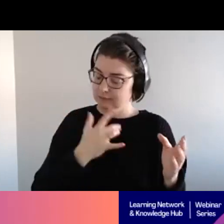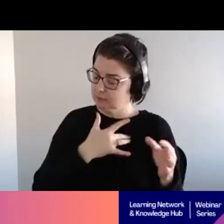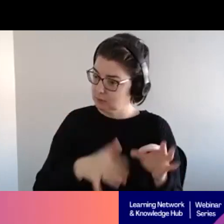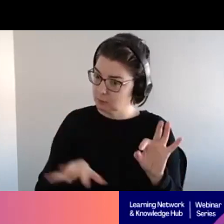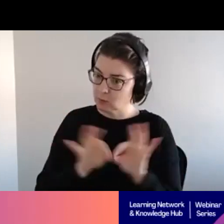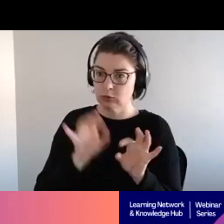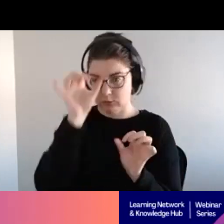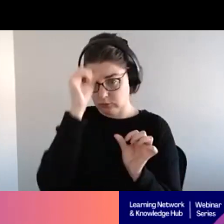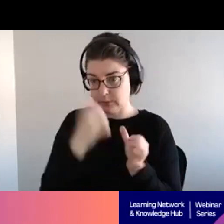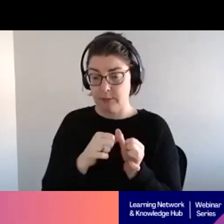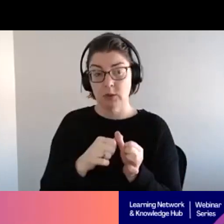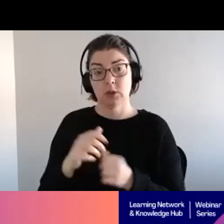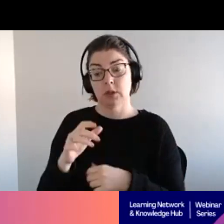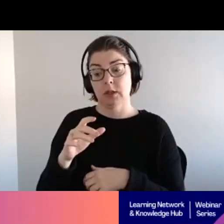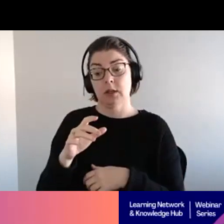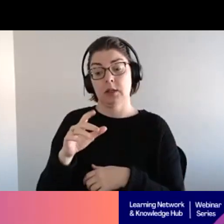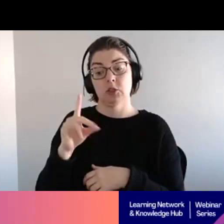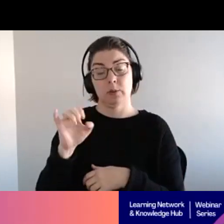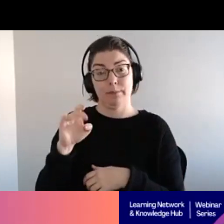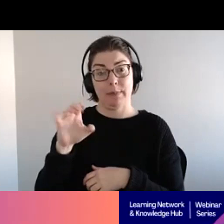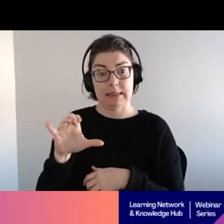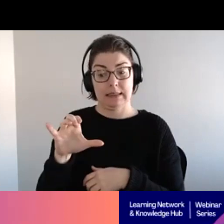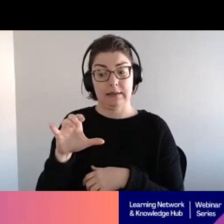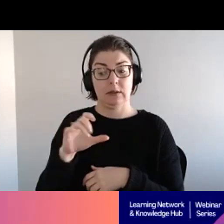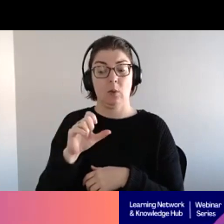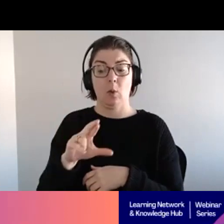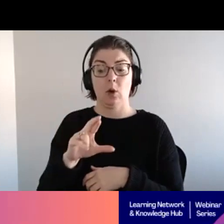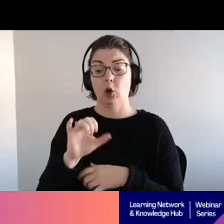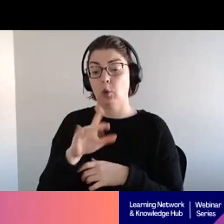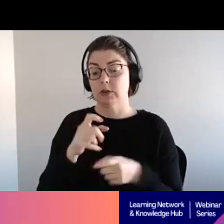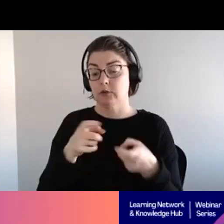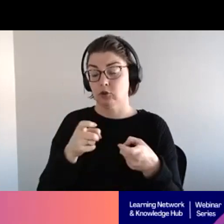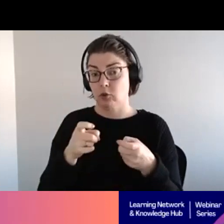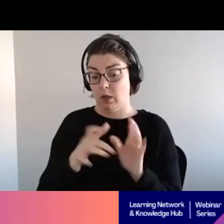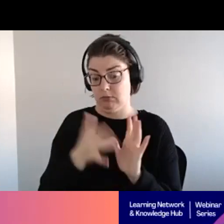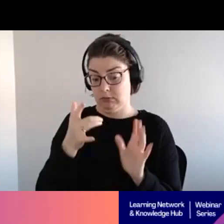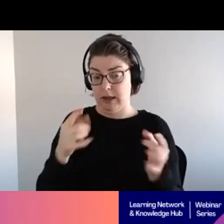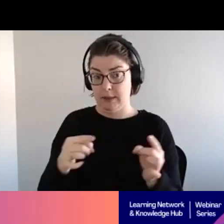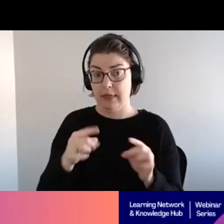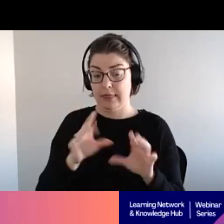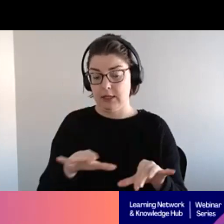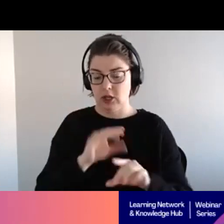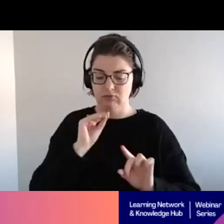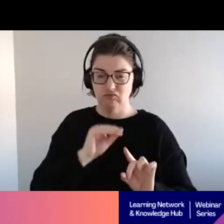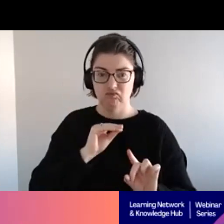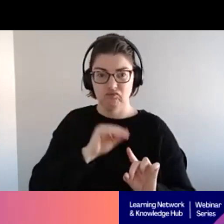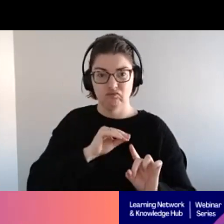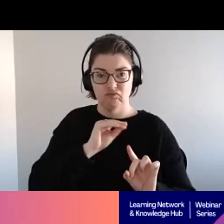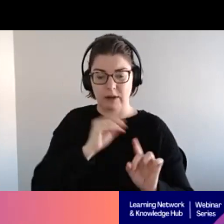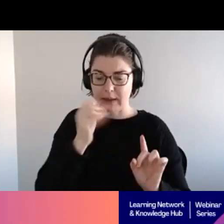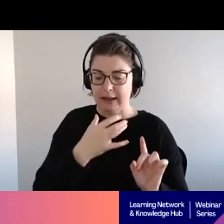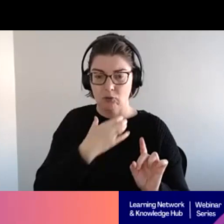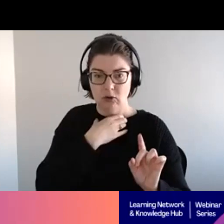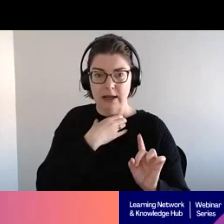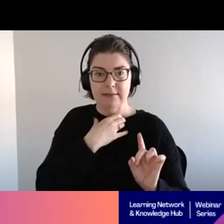fournisseurs de services de la famille c'est s'il y a une maltraitance une conjugale ou une coeustition envers